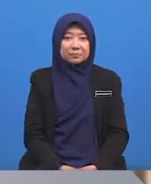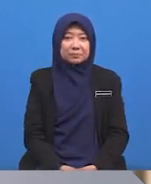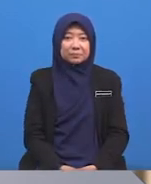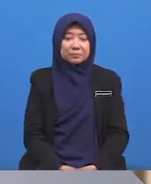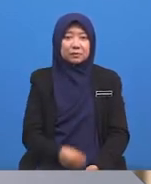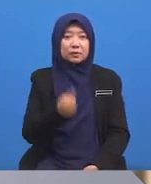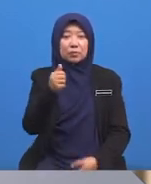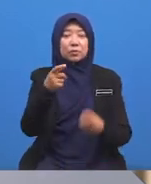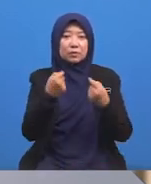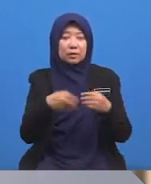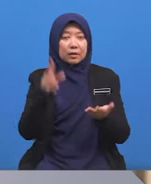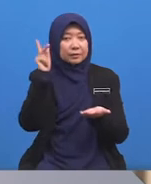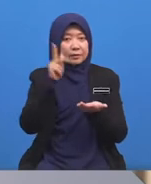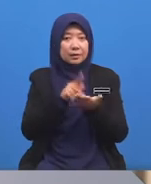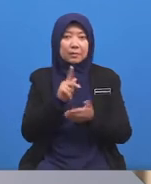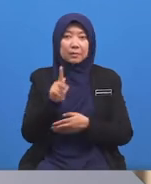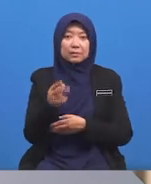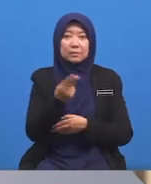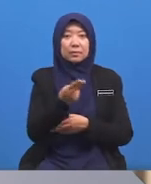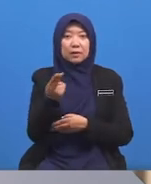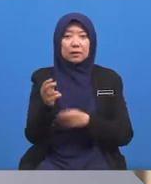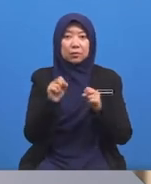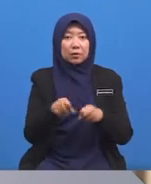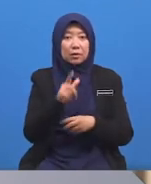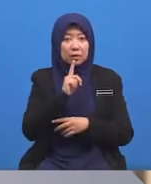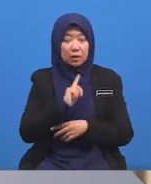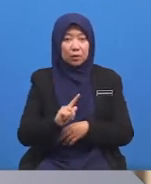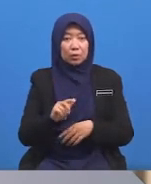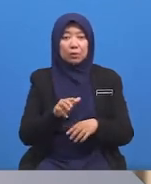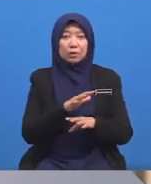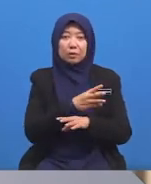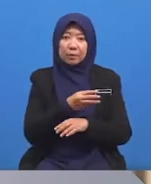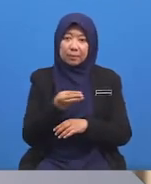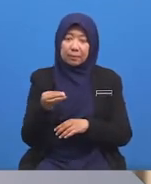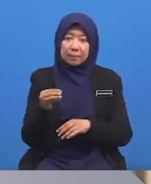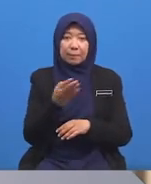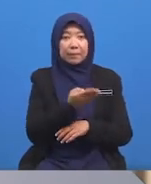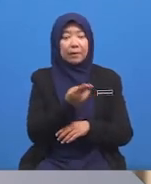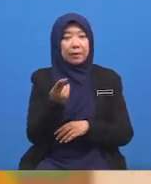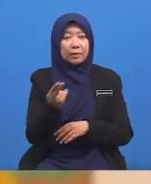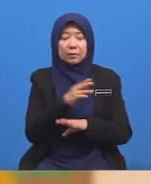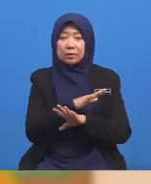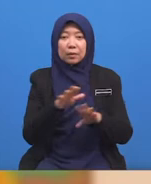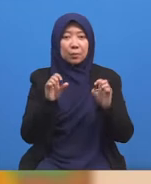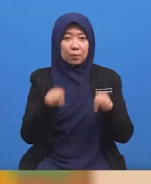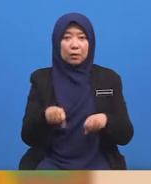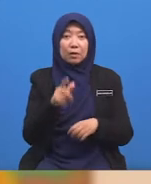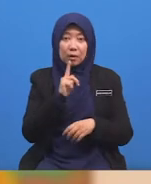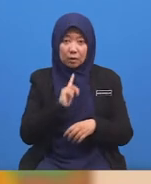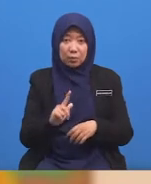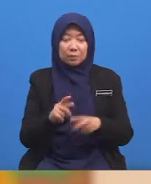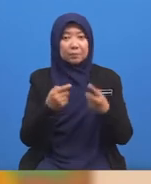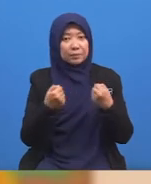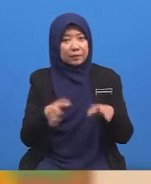Kamu telah mengenal pasti bahan yang boleh larut dan bahan yang tidak boleh larut. Kamu juga